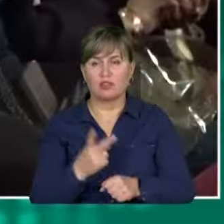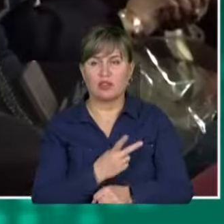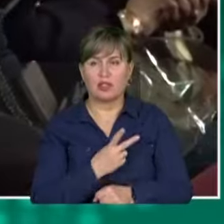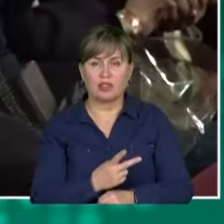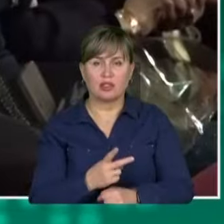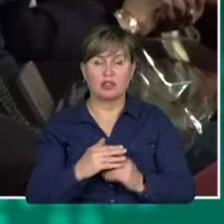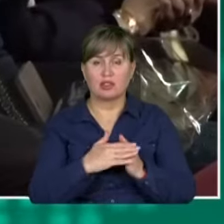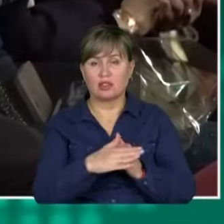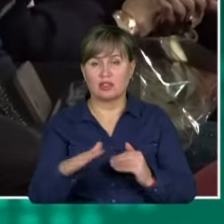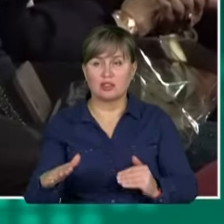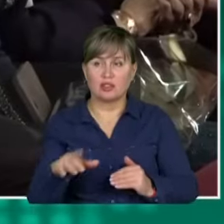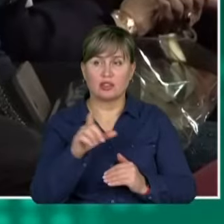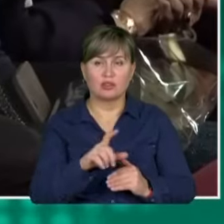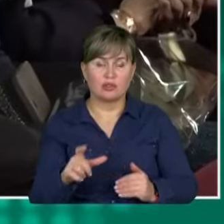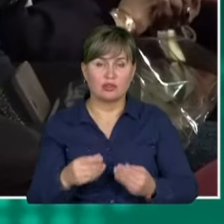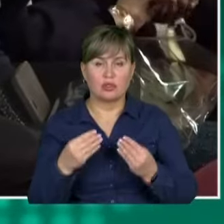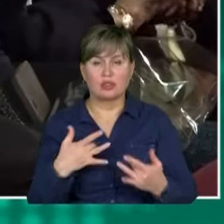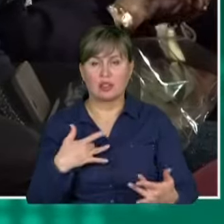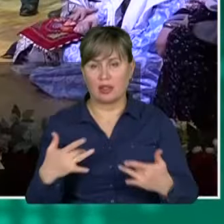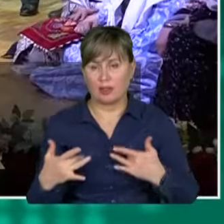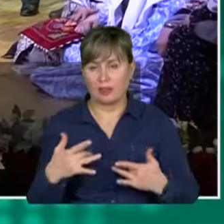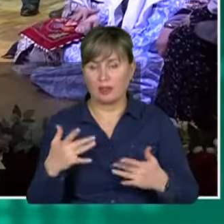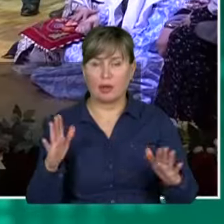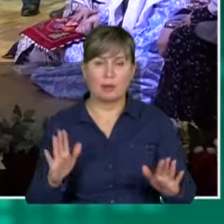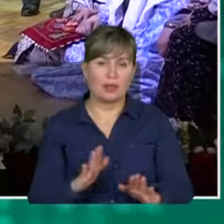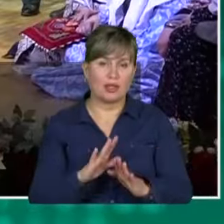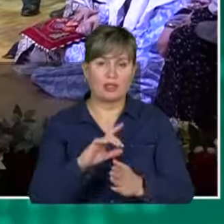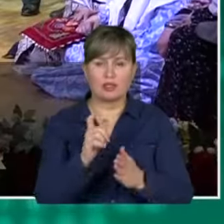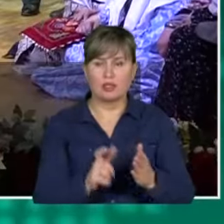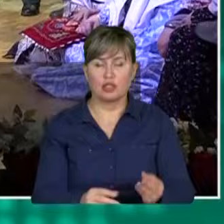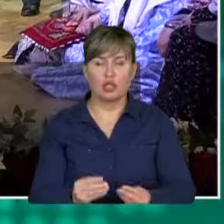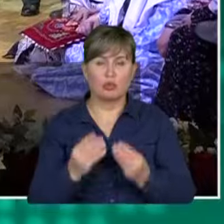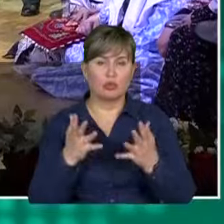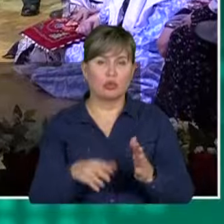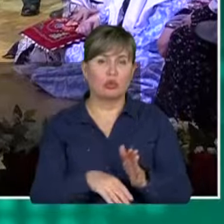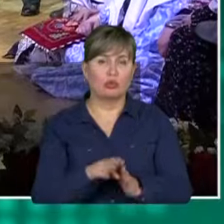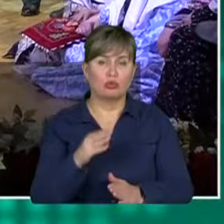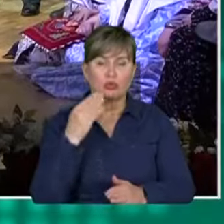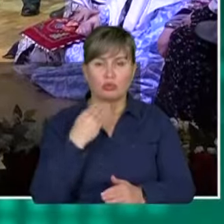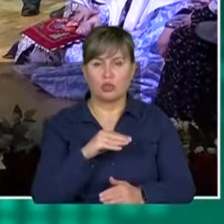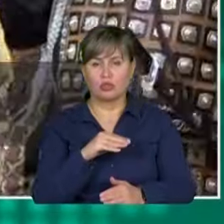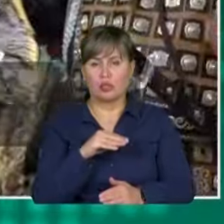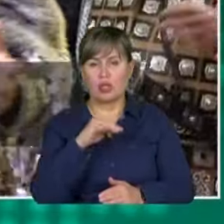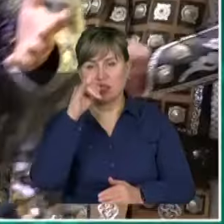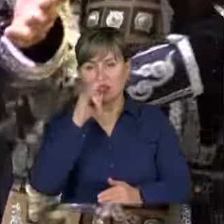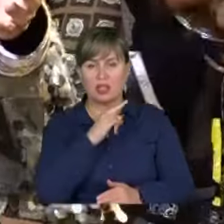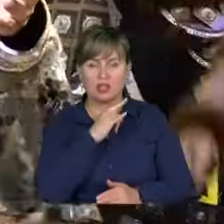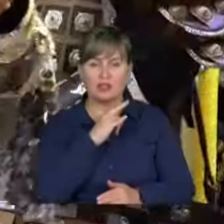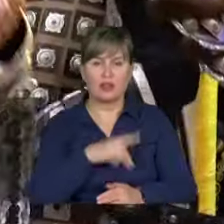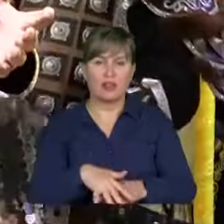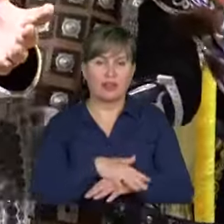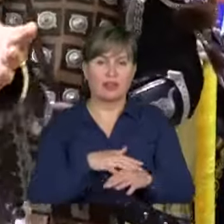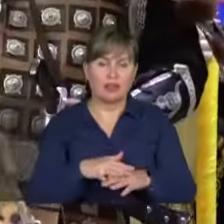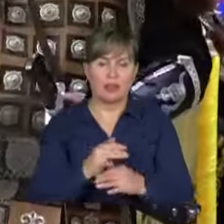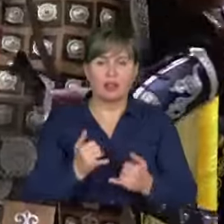Со сцены зрителям представили театральные постановки, песни и стихи, посвященные лучшим качествам казахского народа –